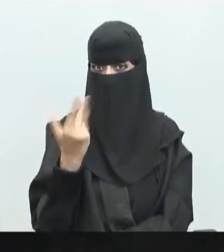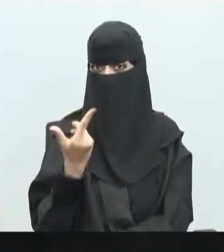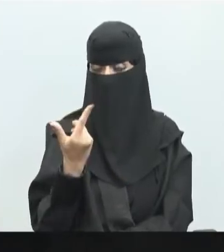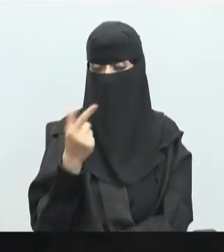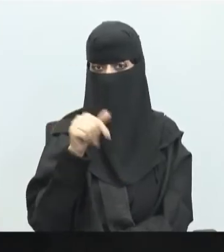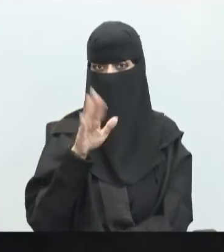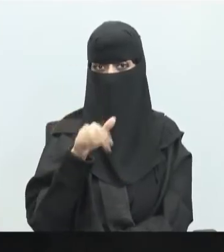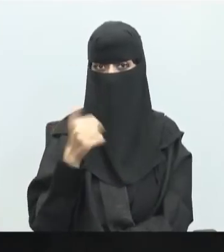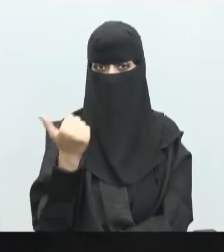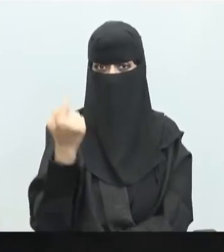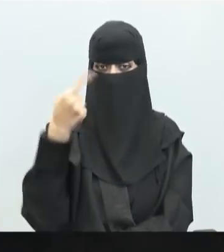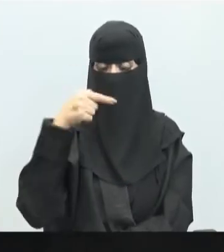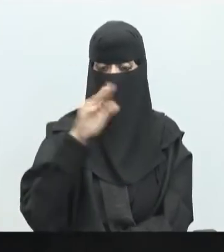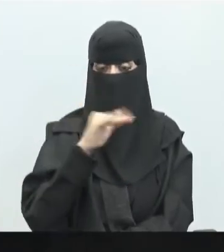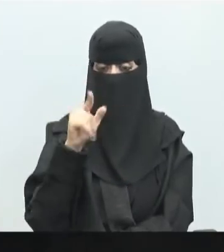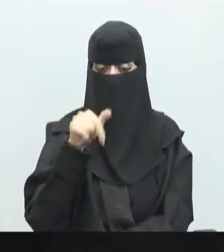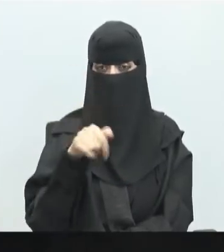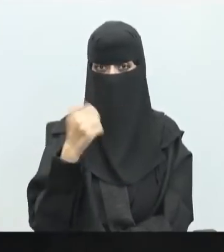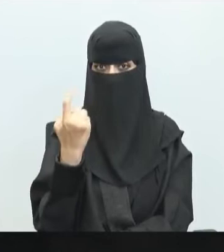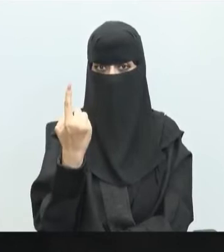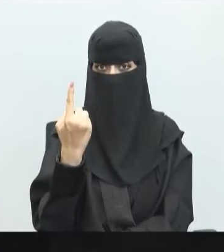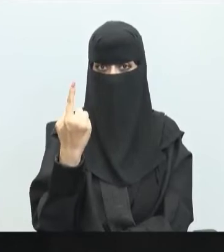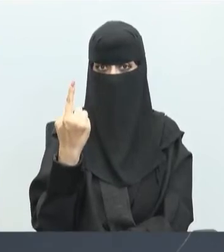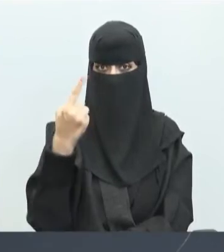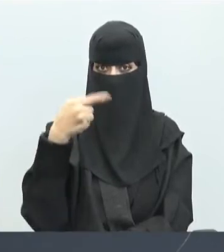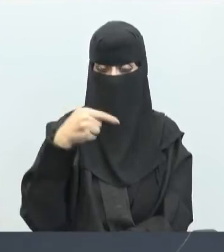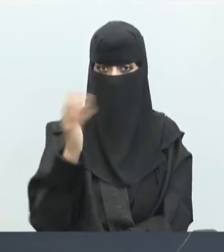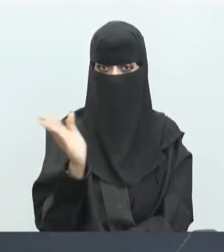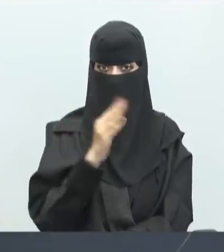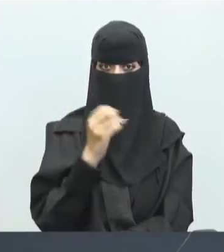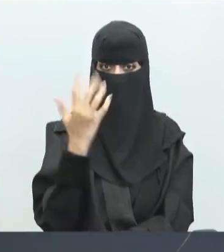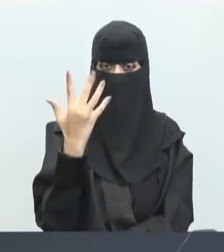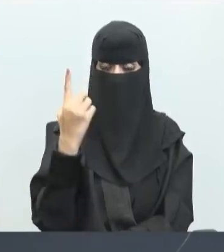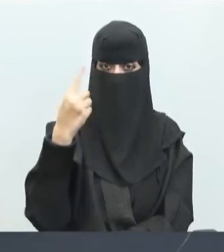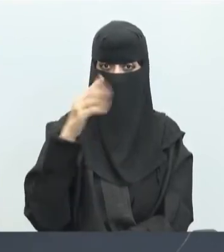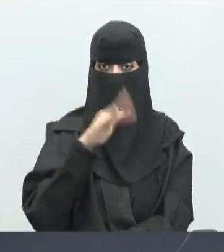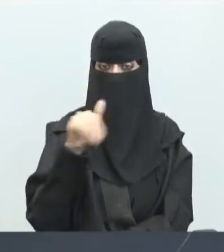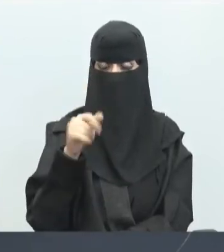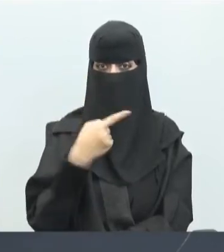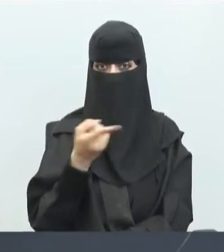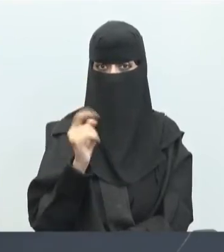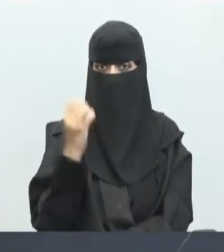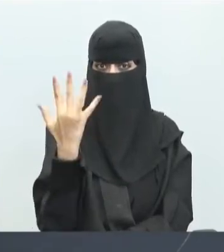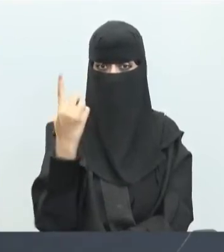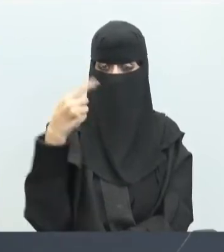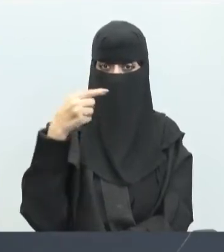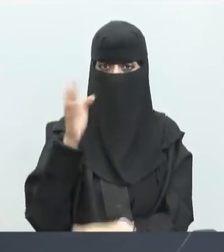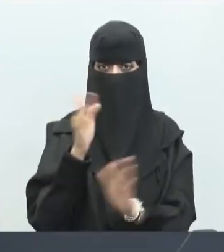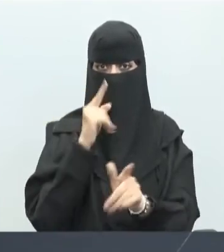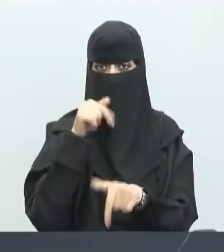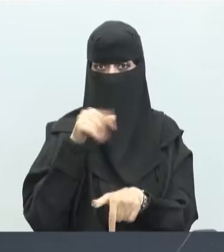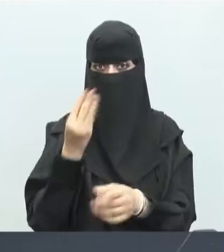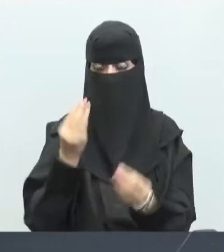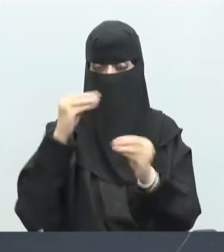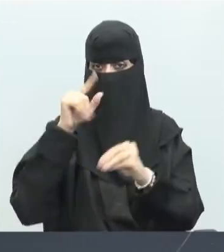16 احسنتم عشر وظيفه اليها خمسه هذا 15 ايضا اضفنا اليها قطعه